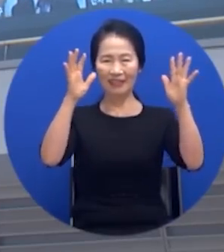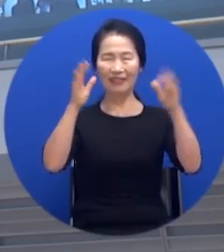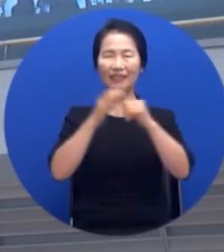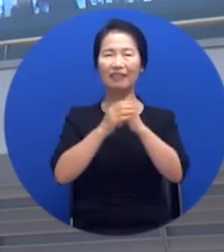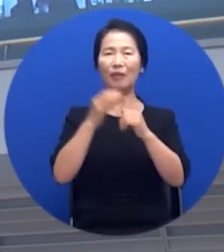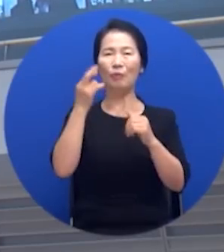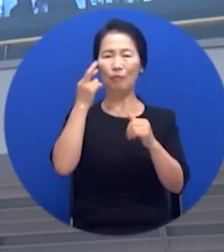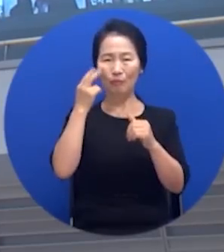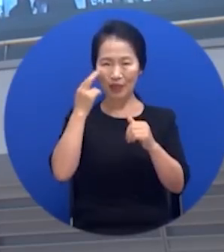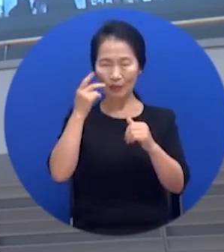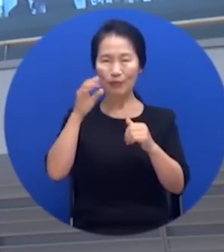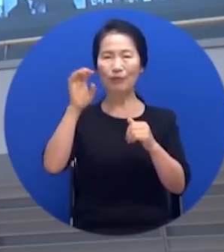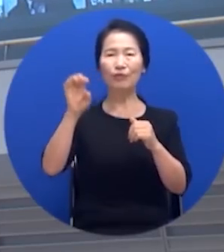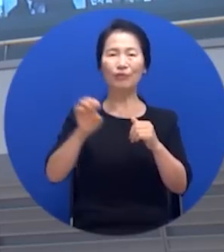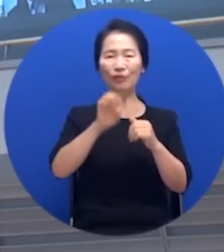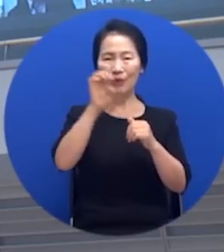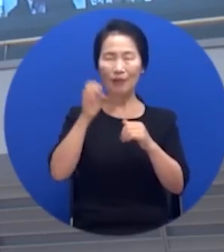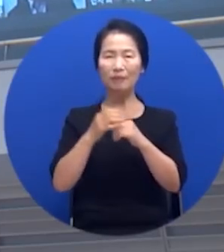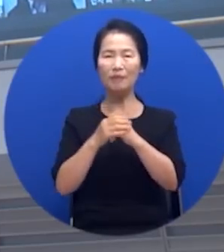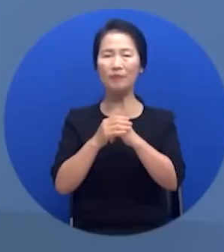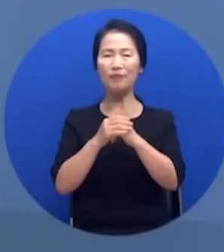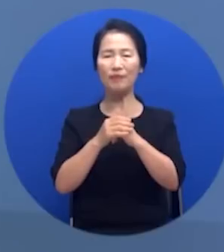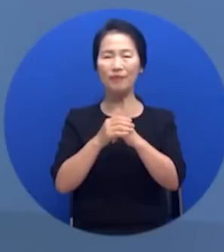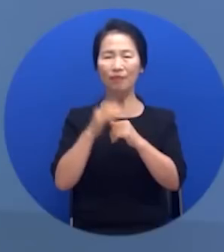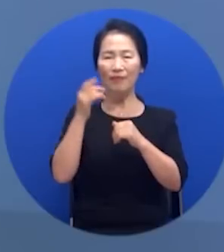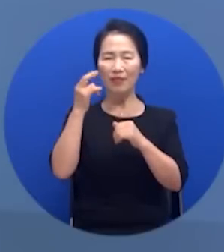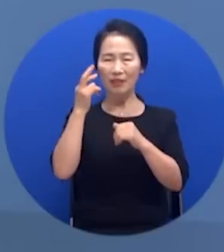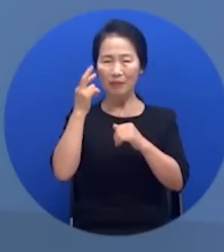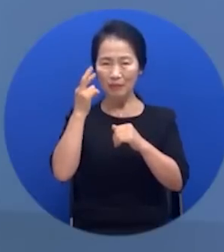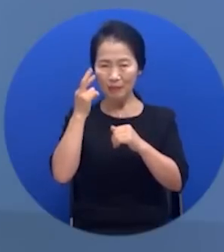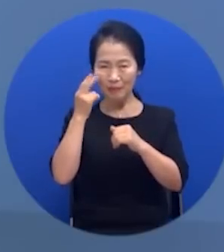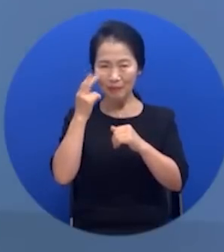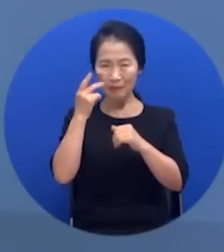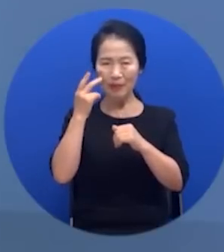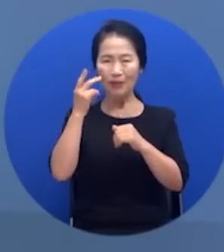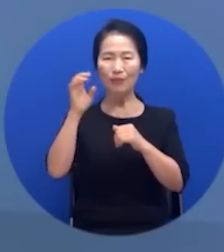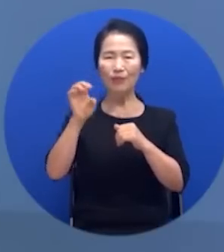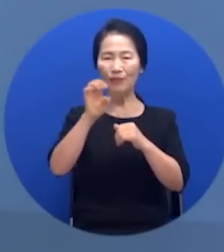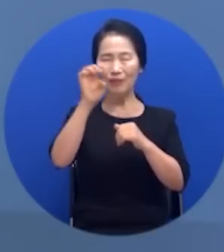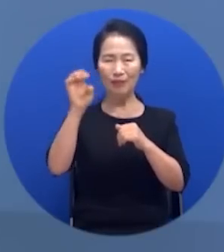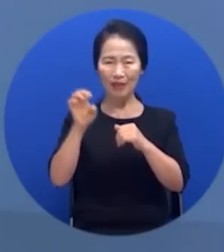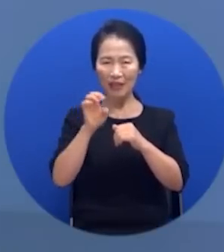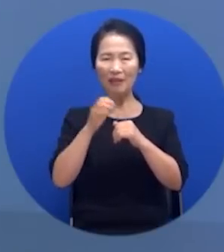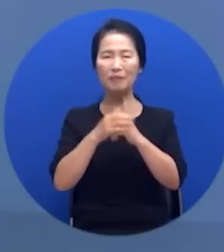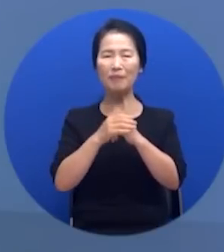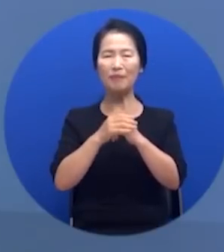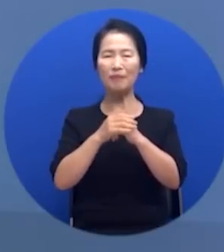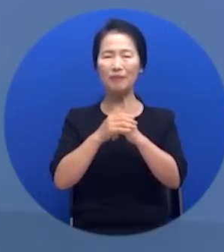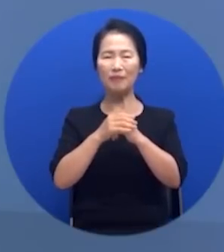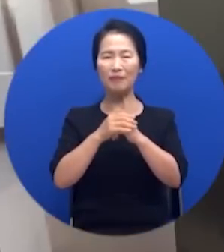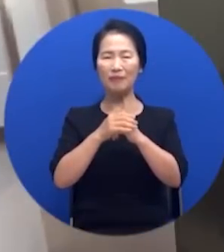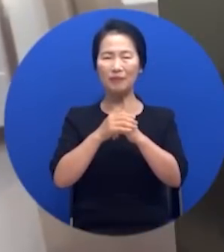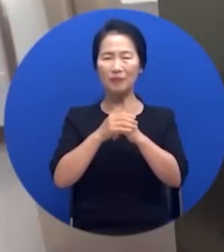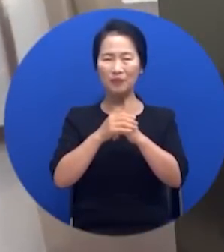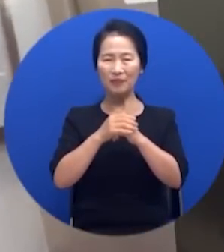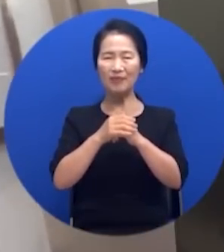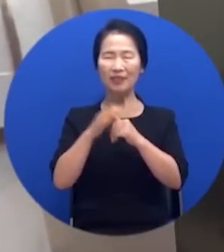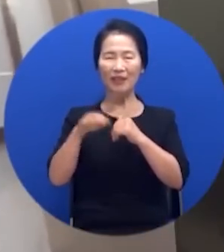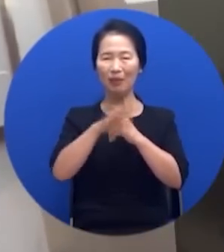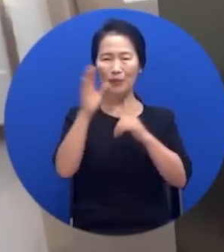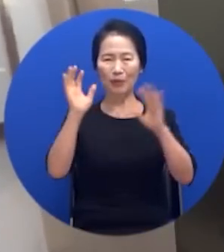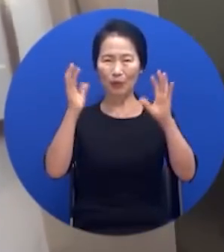유럽, 동남아시아, 또 국내 각 지회에 여러분들이 이렇게 보이시는데 여러분 환영합니다. 여러분